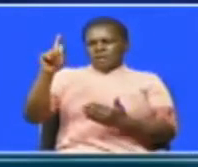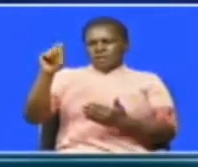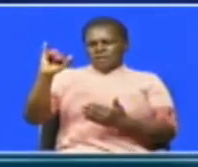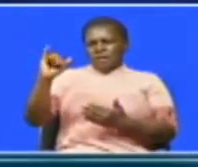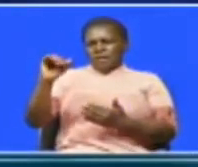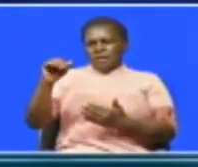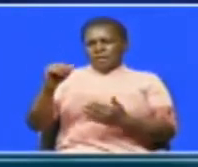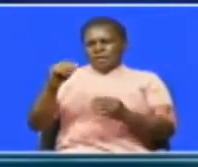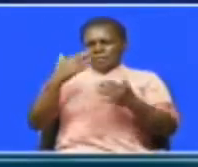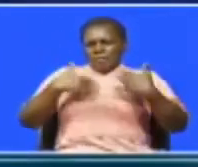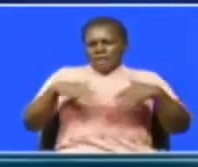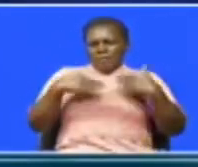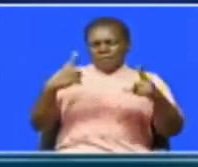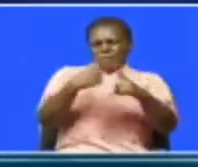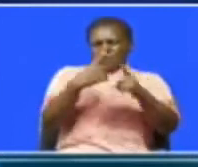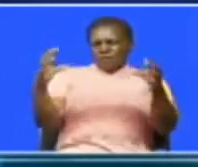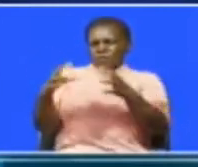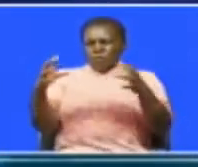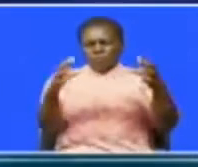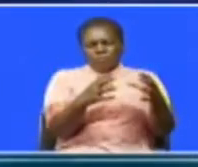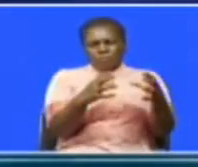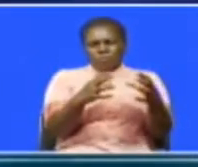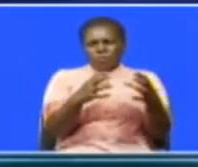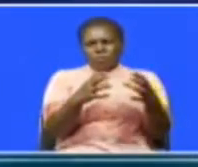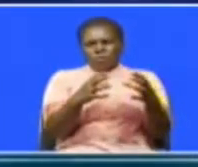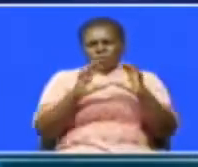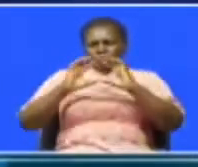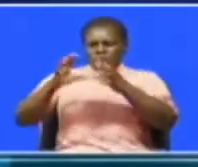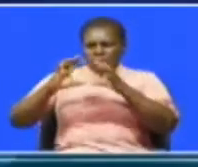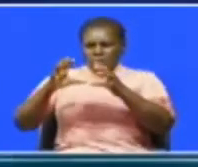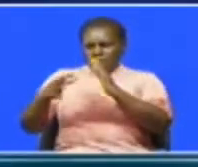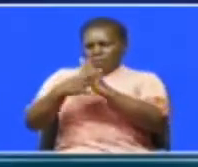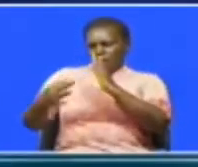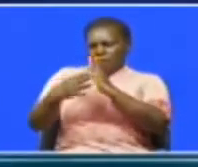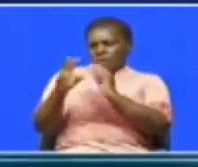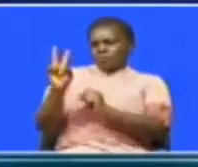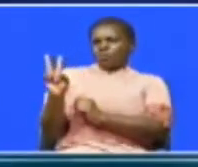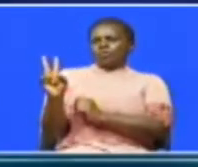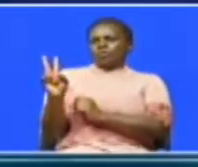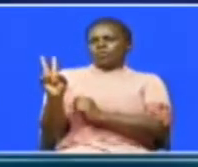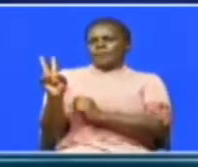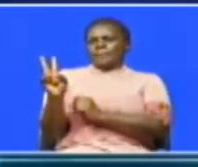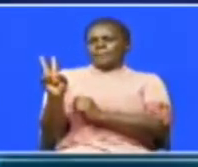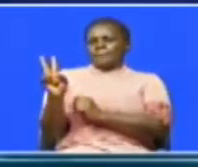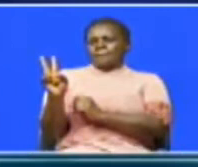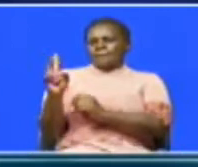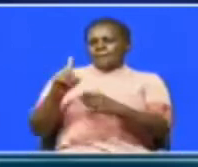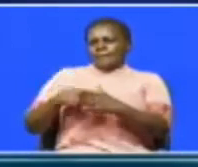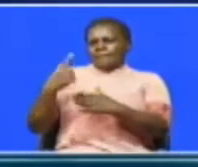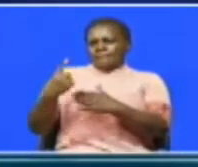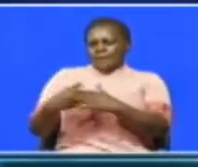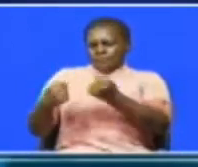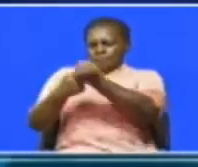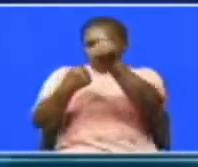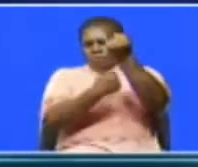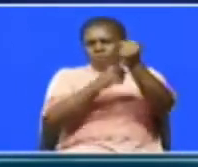ya kuzichezea Mennonites na Eagle Wings chini ya uangalizi wa makocha wazoefu Abdalla Kent na marehemu Smart Solumbo, kisha kupata